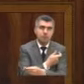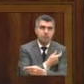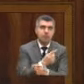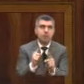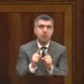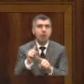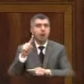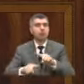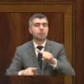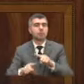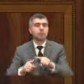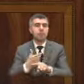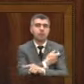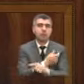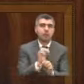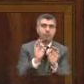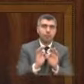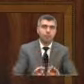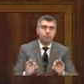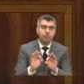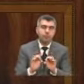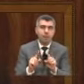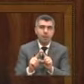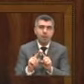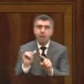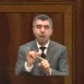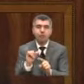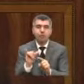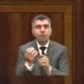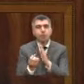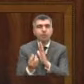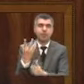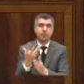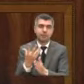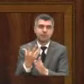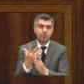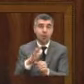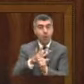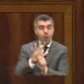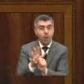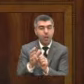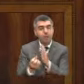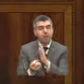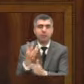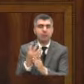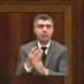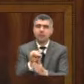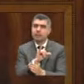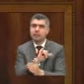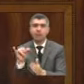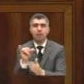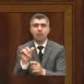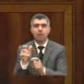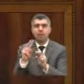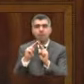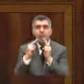مزيانش. علاش؟ لان هادشي جديد، حتى واحد في العالم ما عرفه، وحتى واحد في العالم ما محكم فيه. ولكن